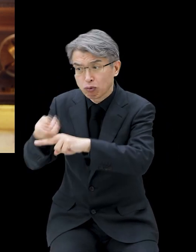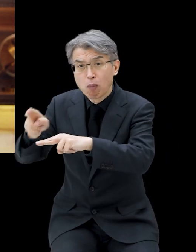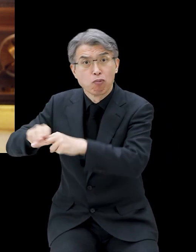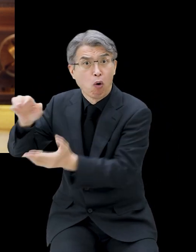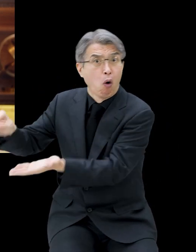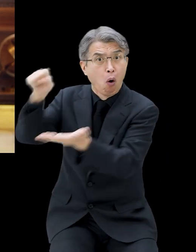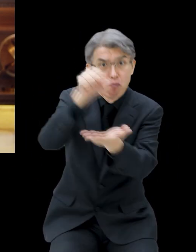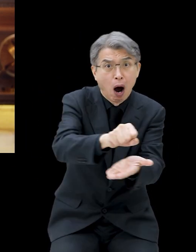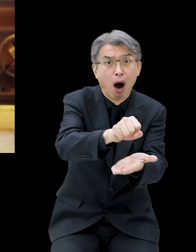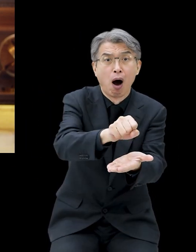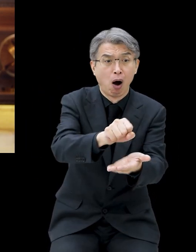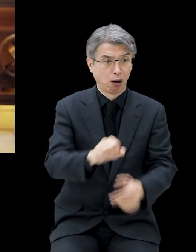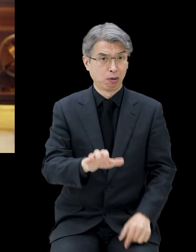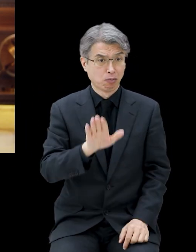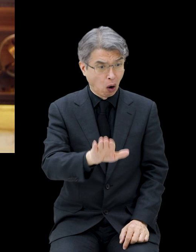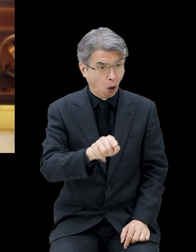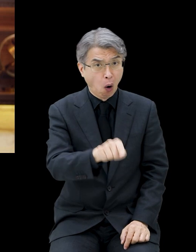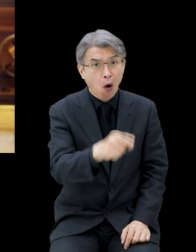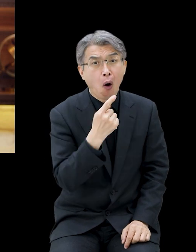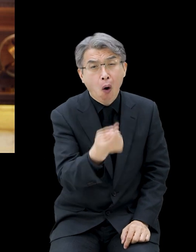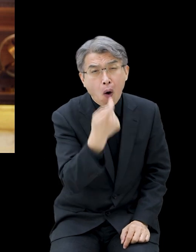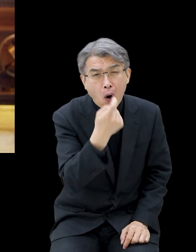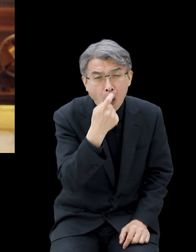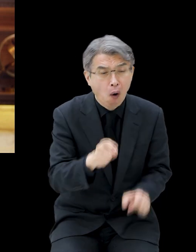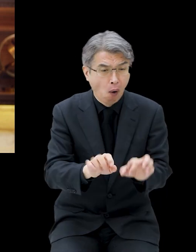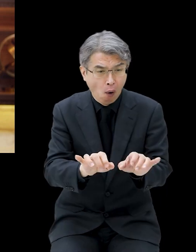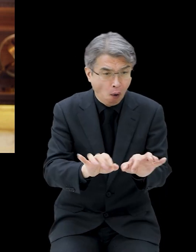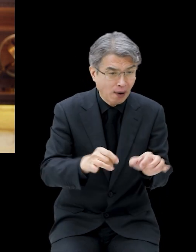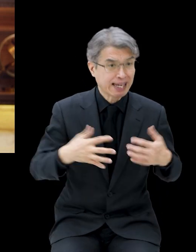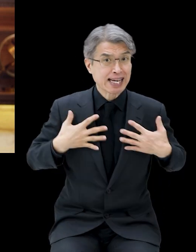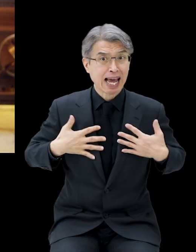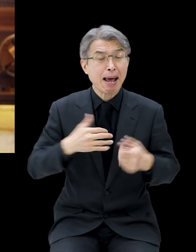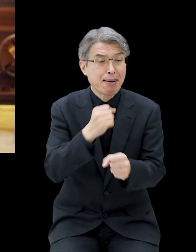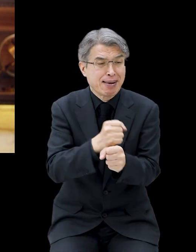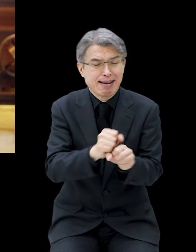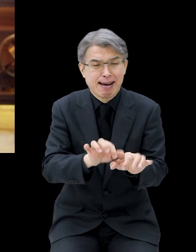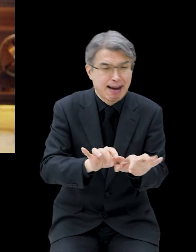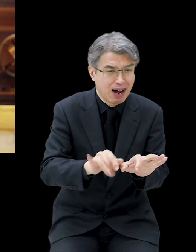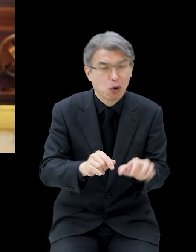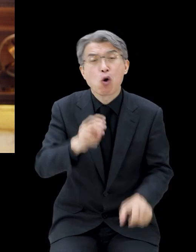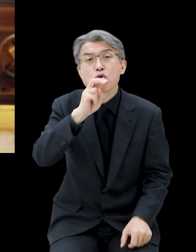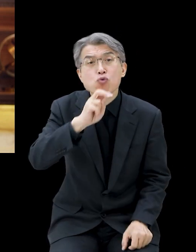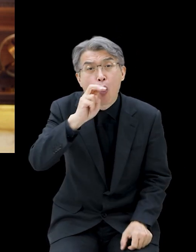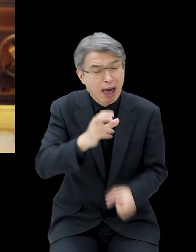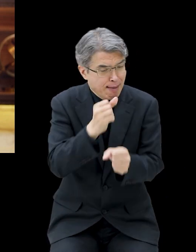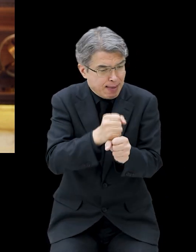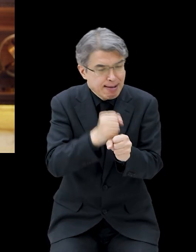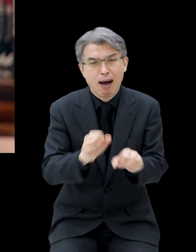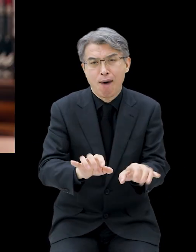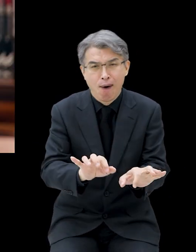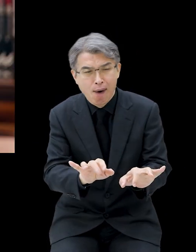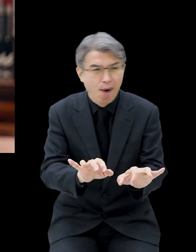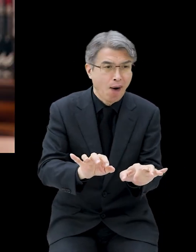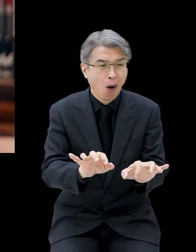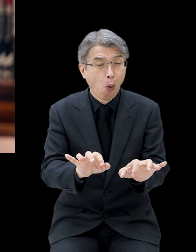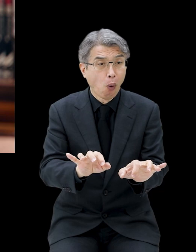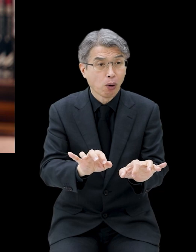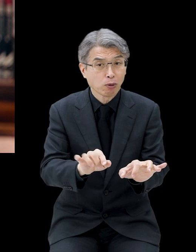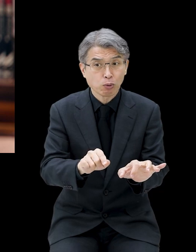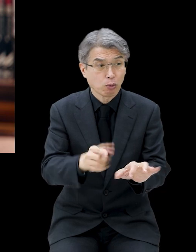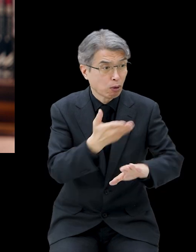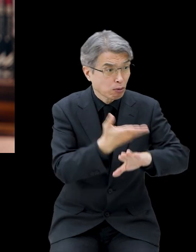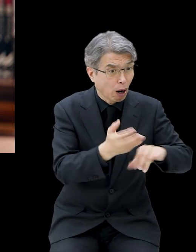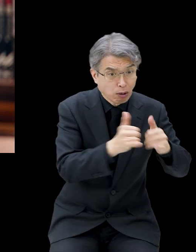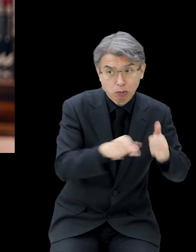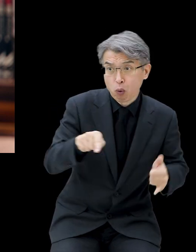그래서 컴퓨터를 배우기 시작한 후에 게임을 만들어 보고 노래도 제작해 보고 하면서 사용자들이